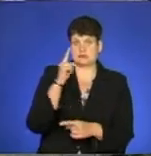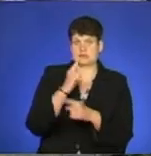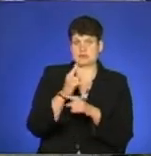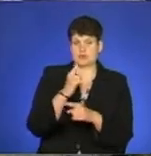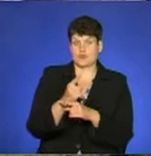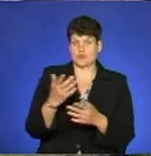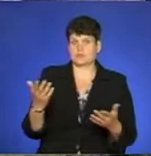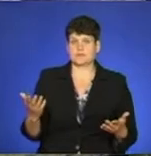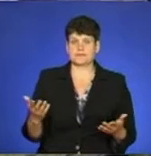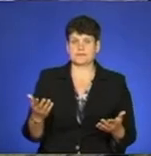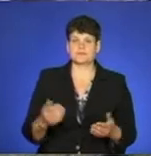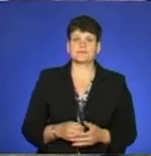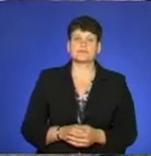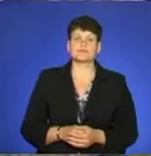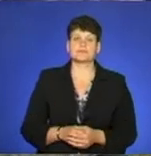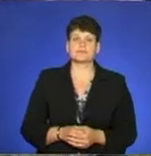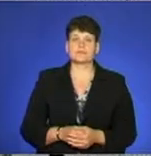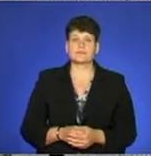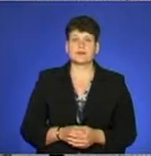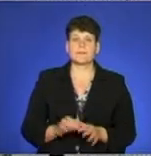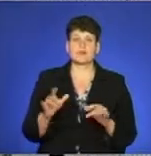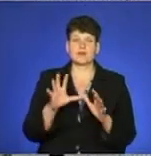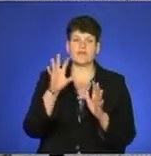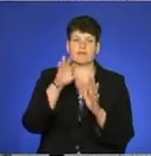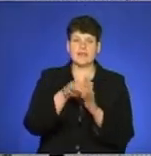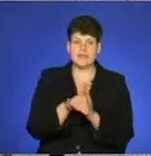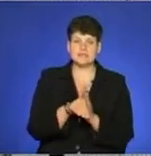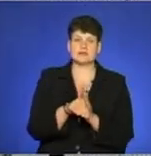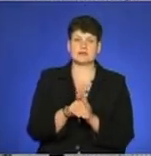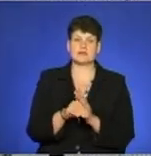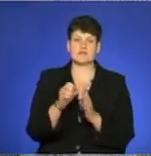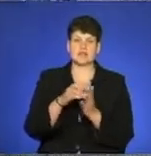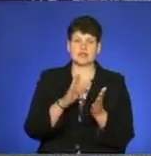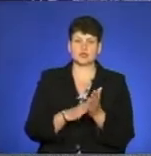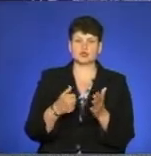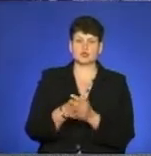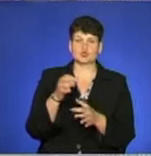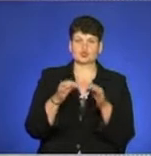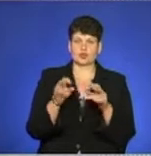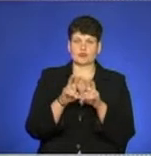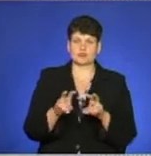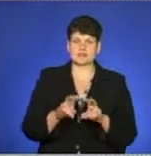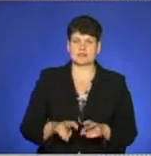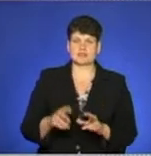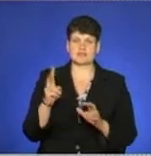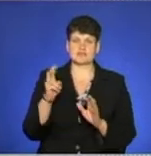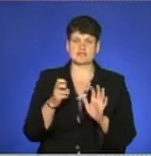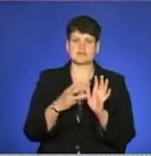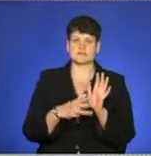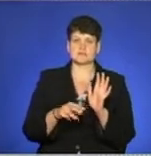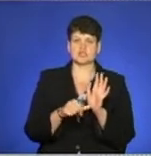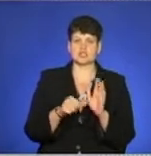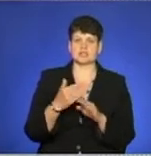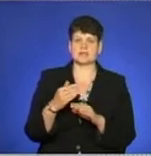механічних транспортних засобів заборонений». Подія внесена до Єдиного реєстру досудових розслідувань за статтею 286 частина